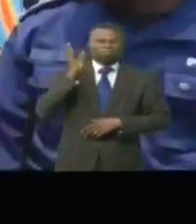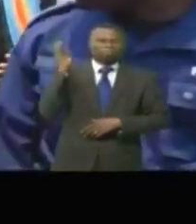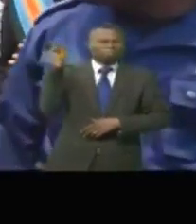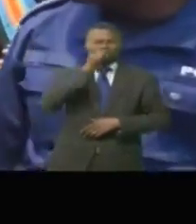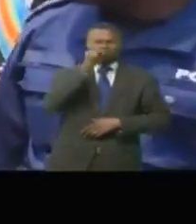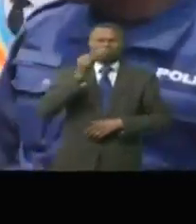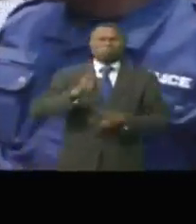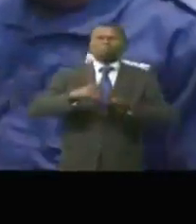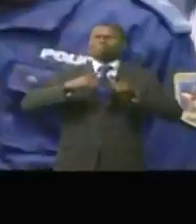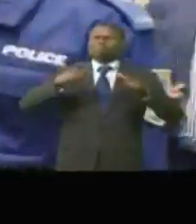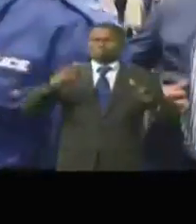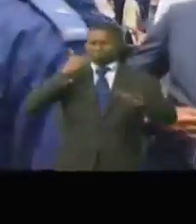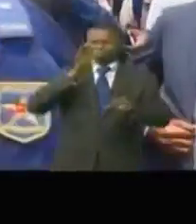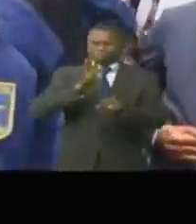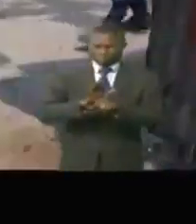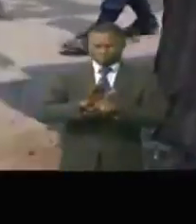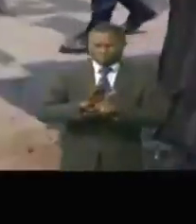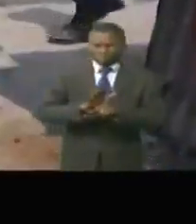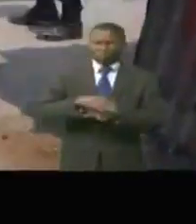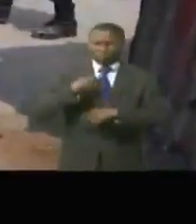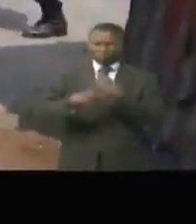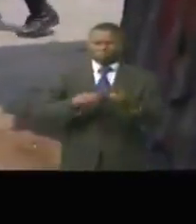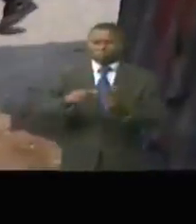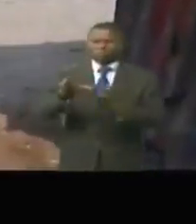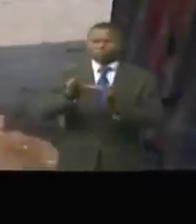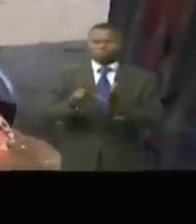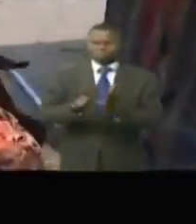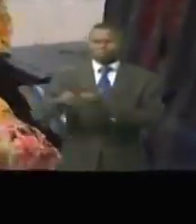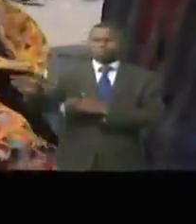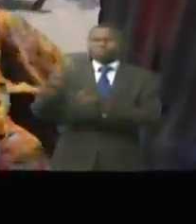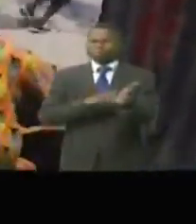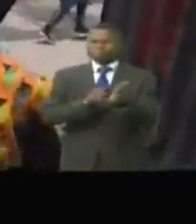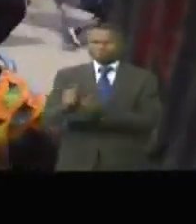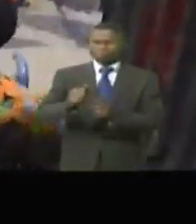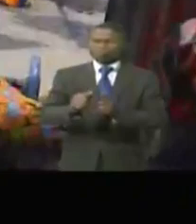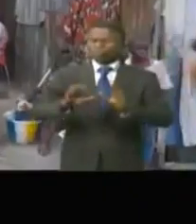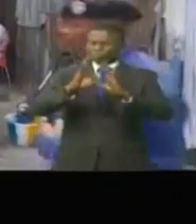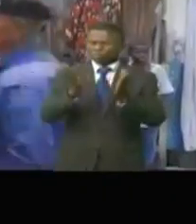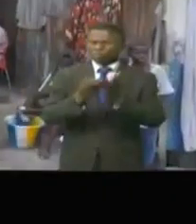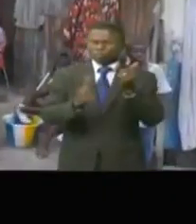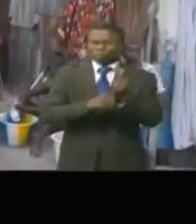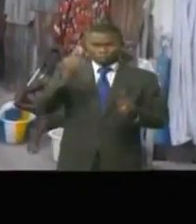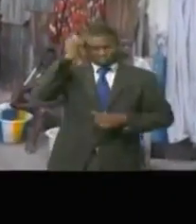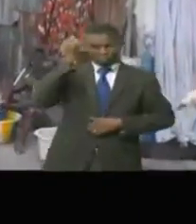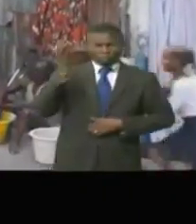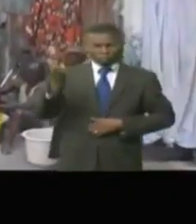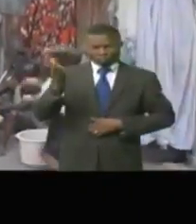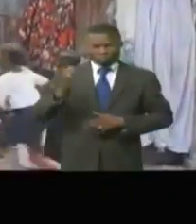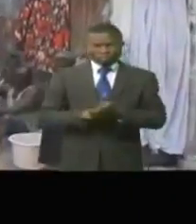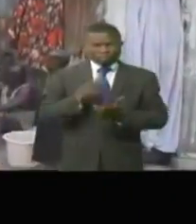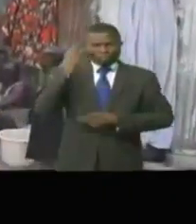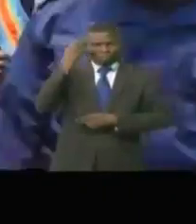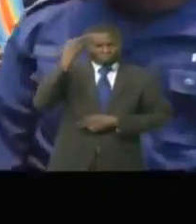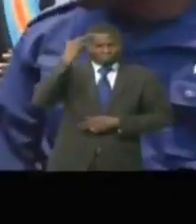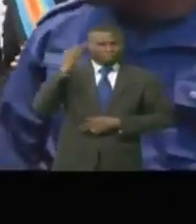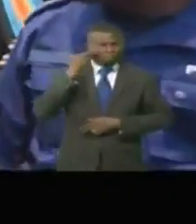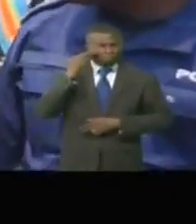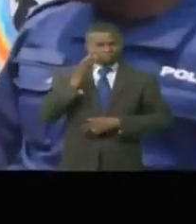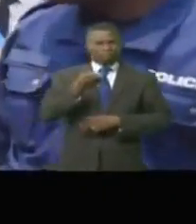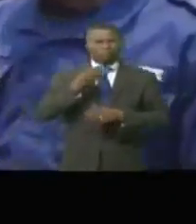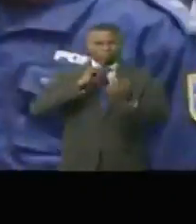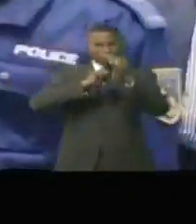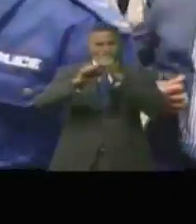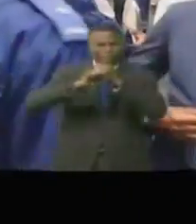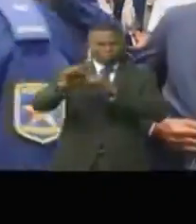Kinshasa a promis de tout mettre en œuvre pour y remettre de l'ordre. Après son itinérance, le ministre Tsakala a sensibilisé